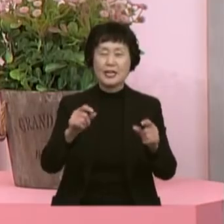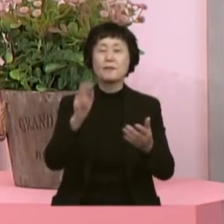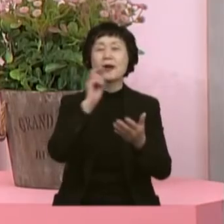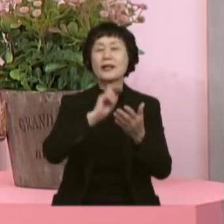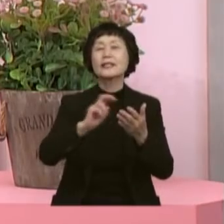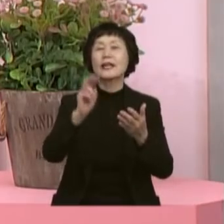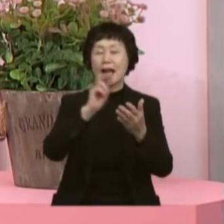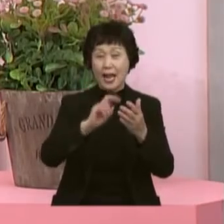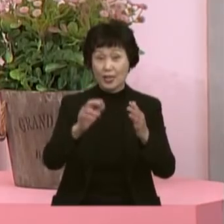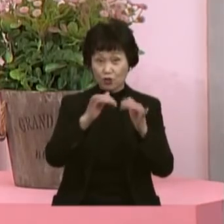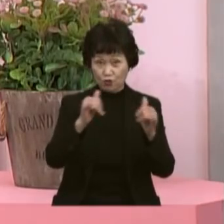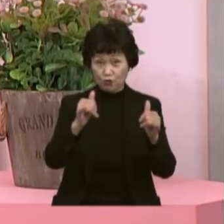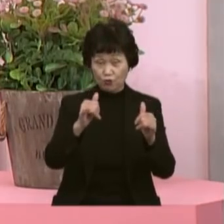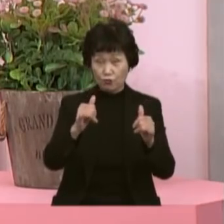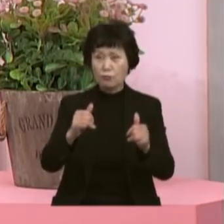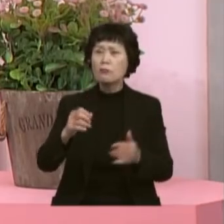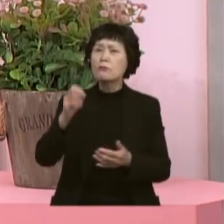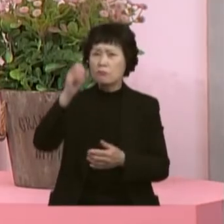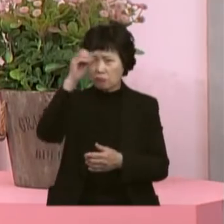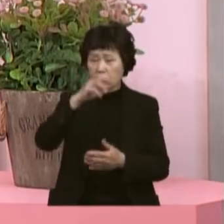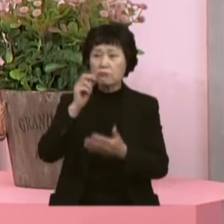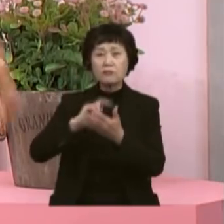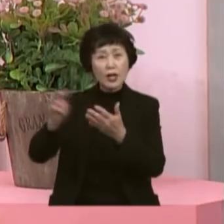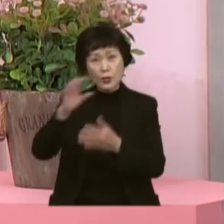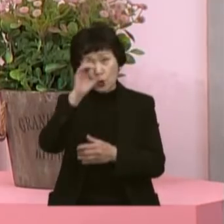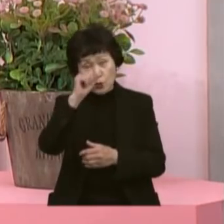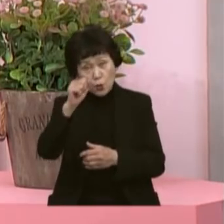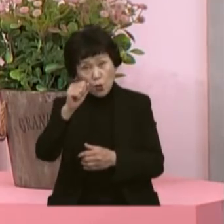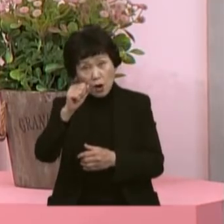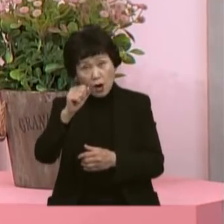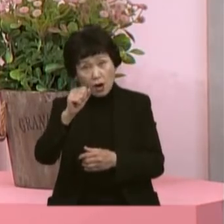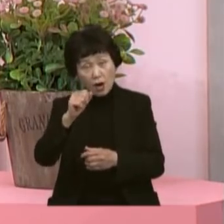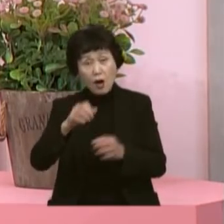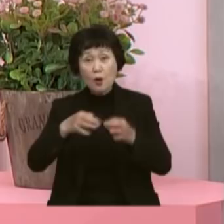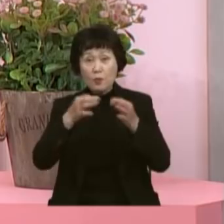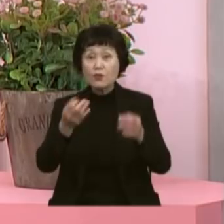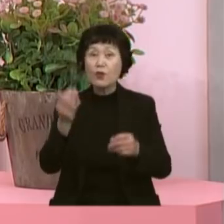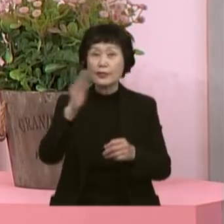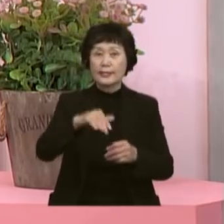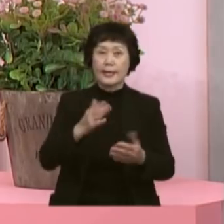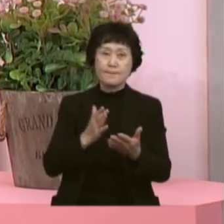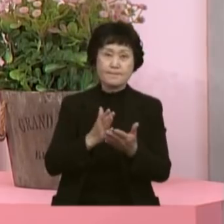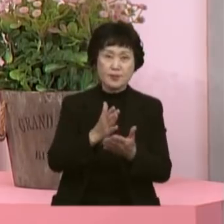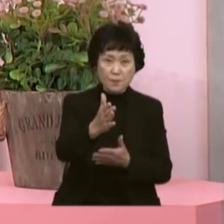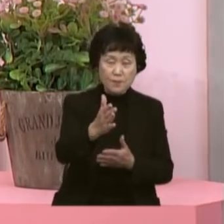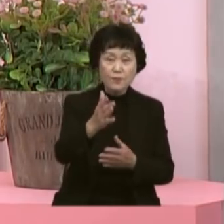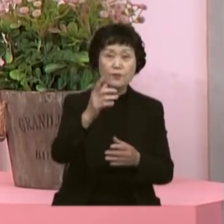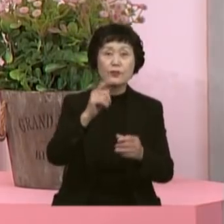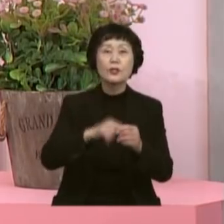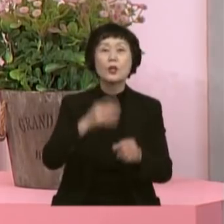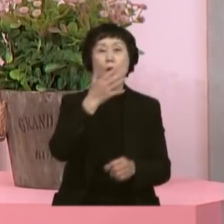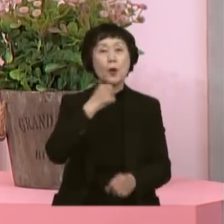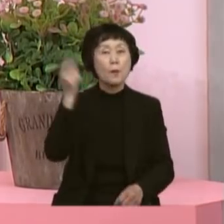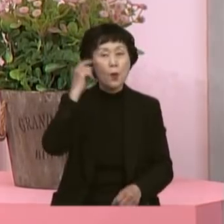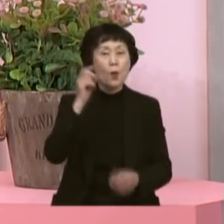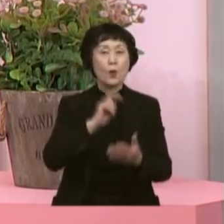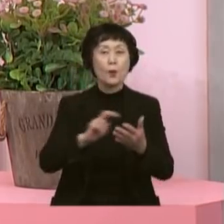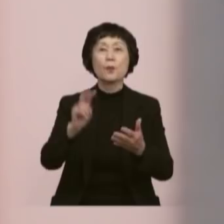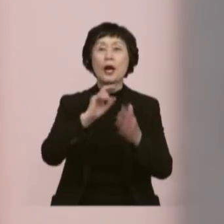그냥 같이 이런 찬양이 좋아서 했던 건데 그것도 좋아했었어요. 근데 제가 전업으로 복음성화 가수가